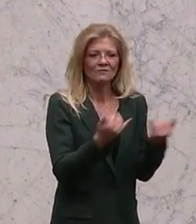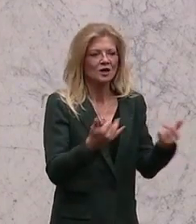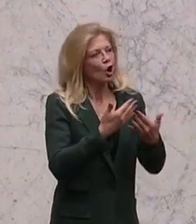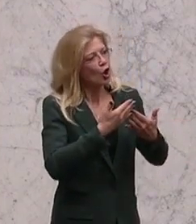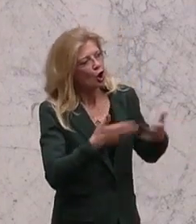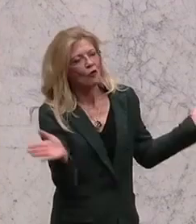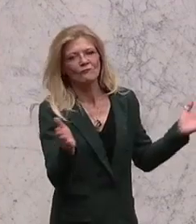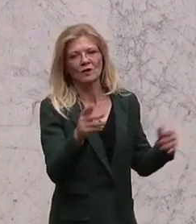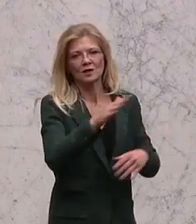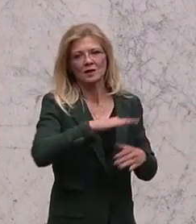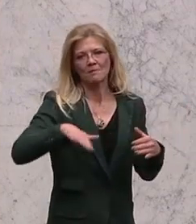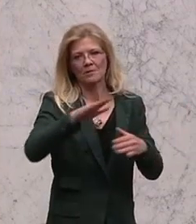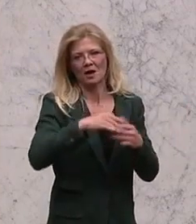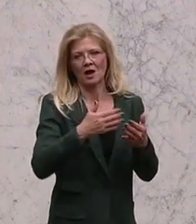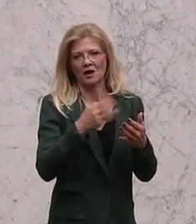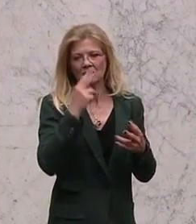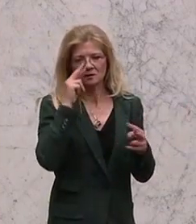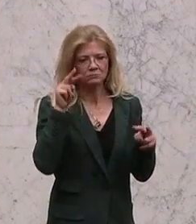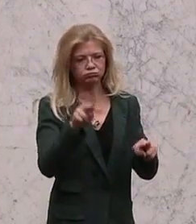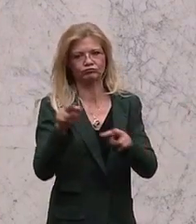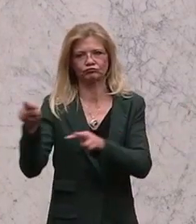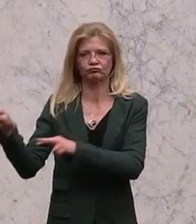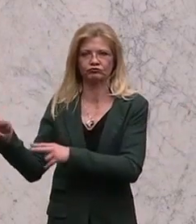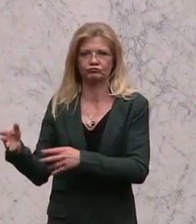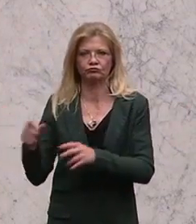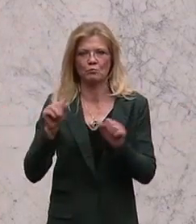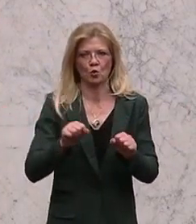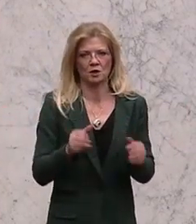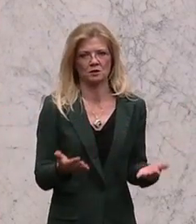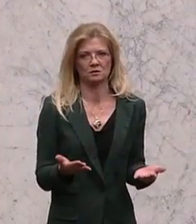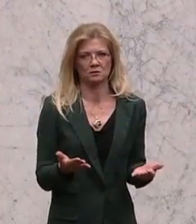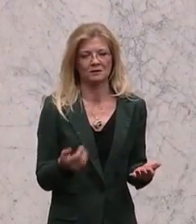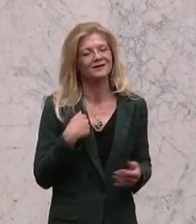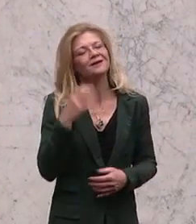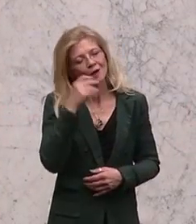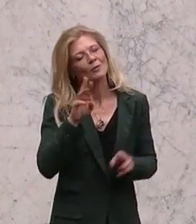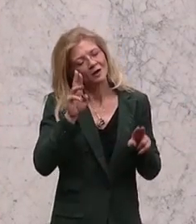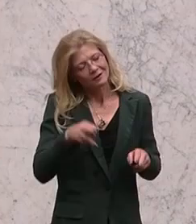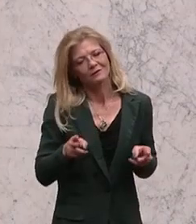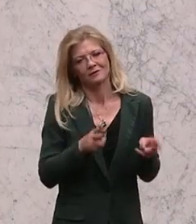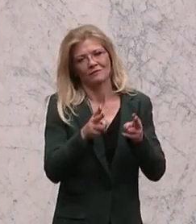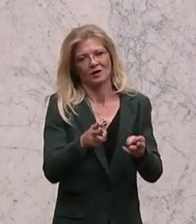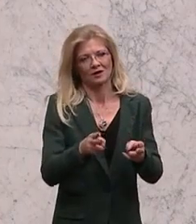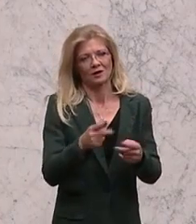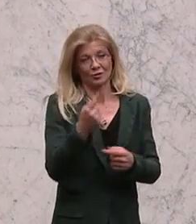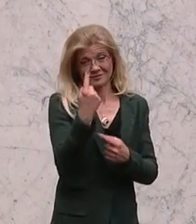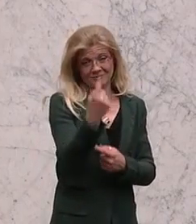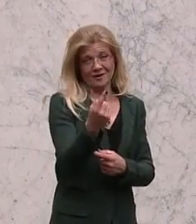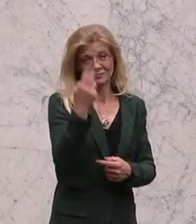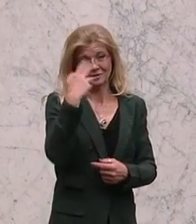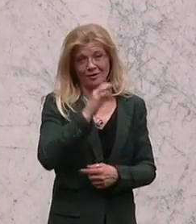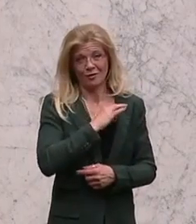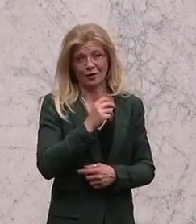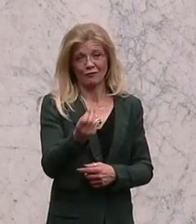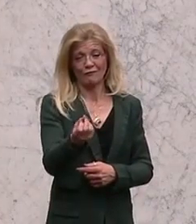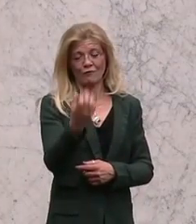hier zustande kommen kann. Ich glaube daher, dass das ein richtiger Weg ist und Sie werfen uns vor, dass wir keine